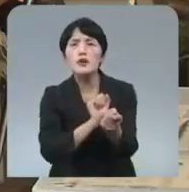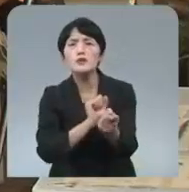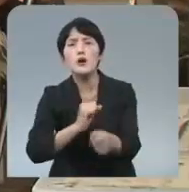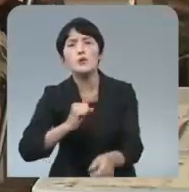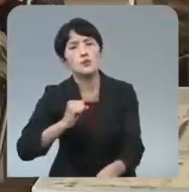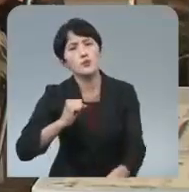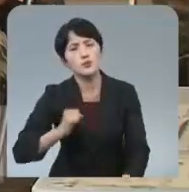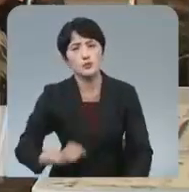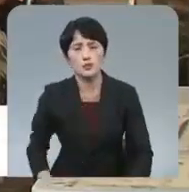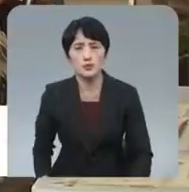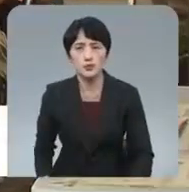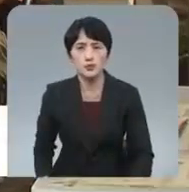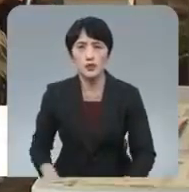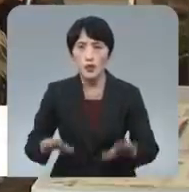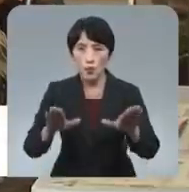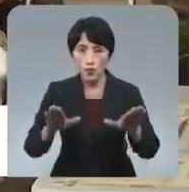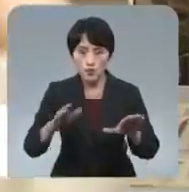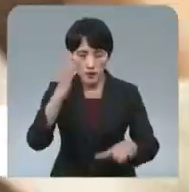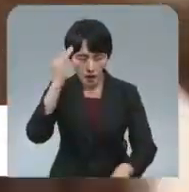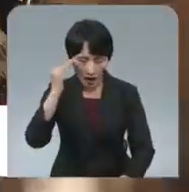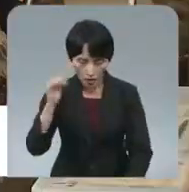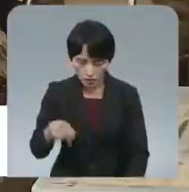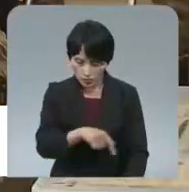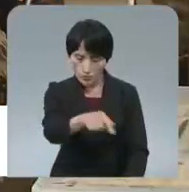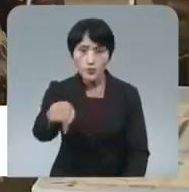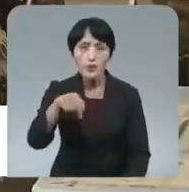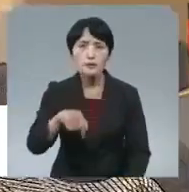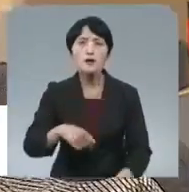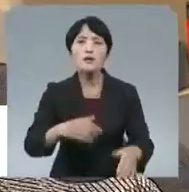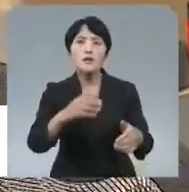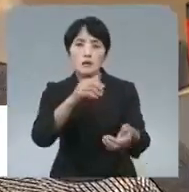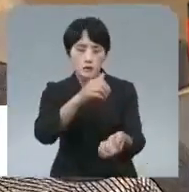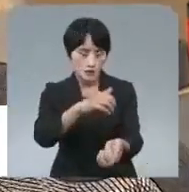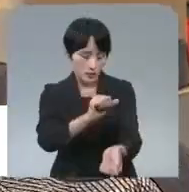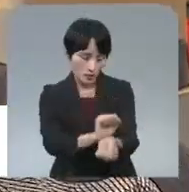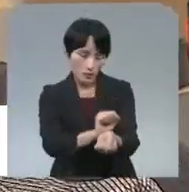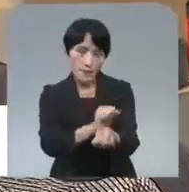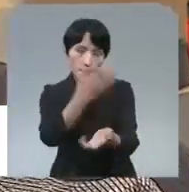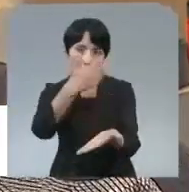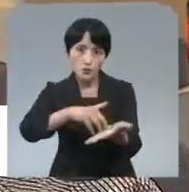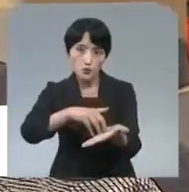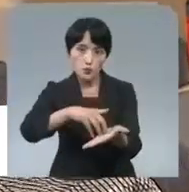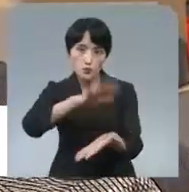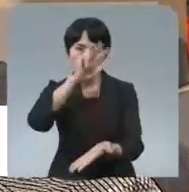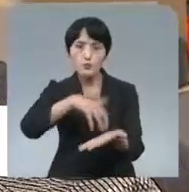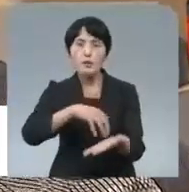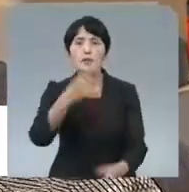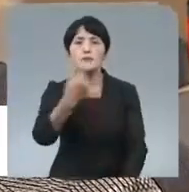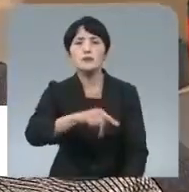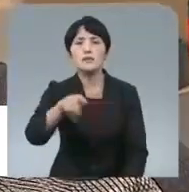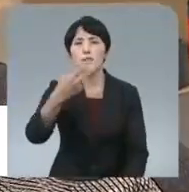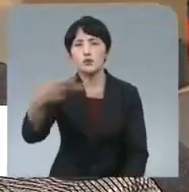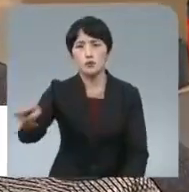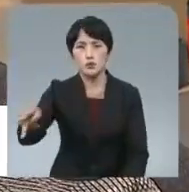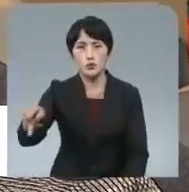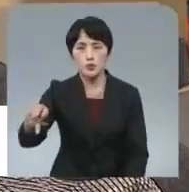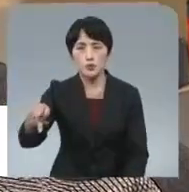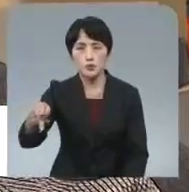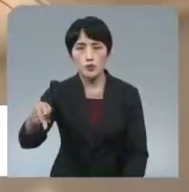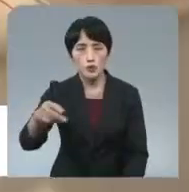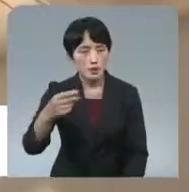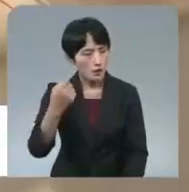chúng biến thể có tốc độ lây nhiễm nhanh hơn và khả năng kháng thuốc mạnh hơn biến thể data tính đến 0 giờ ngày mùng 3 tháng 8